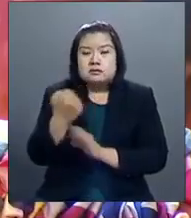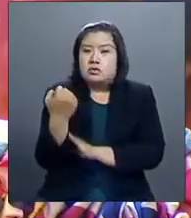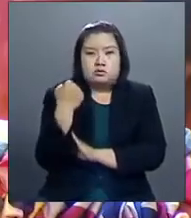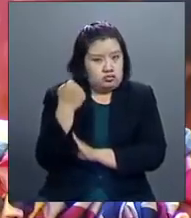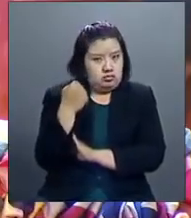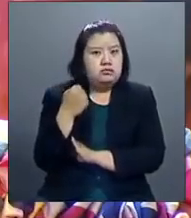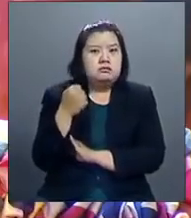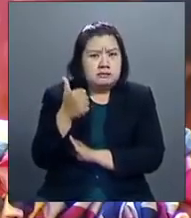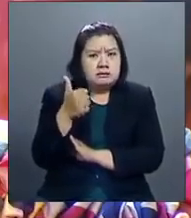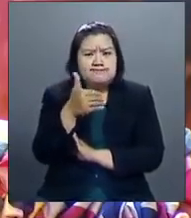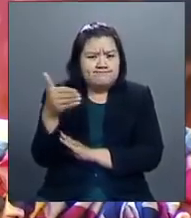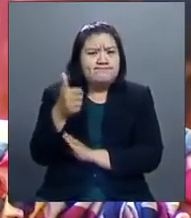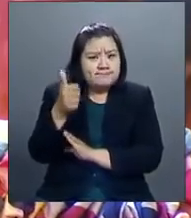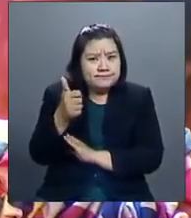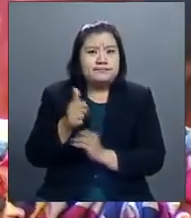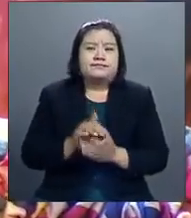าย